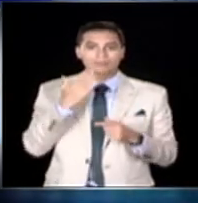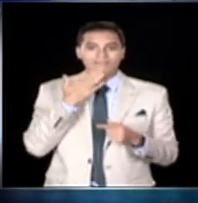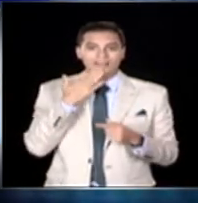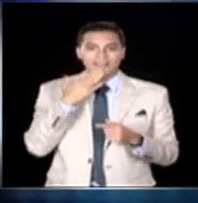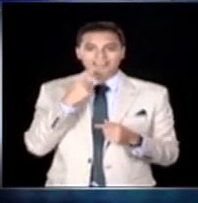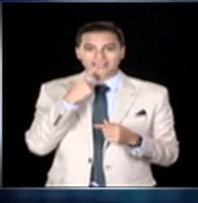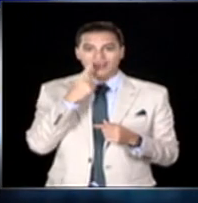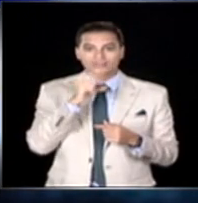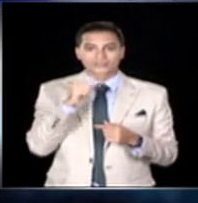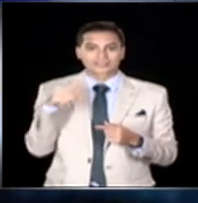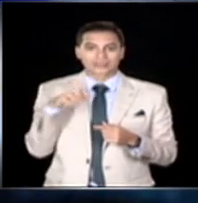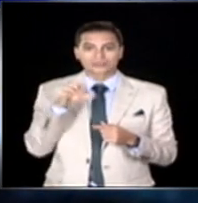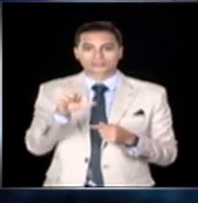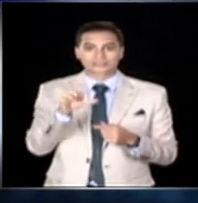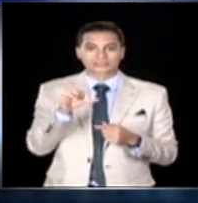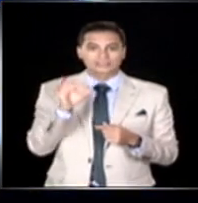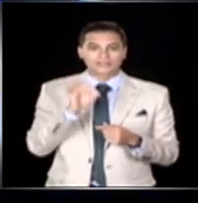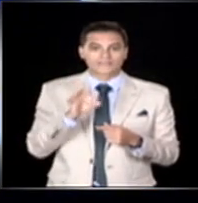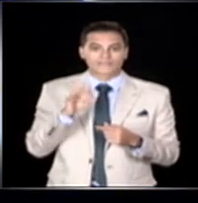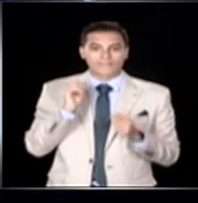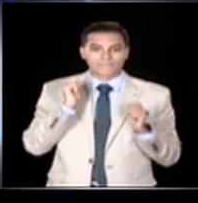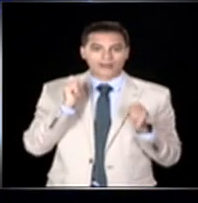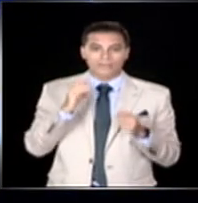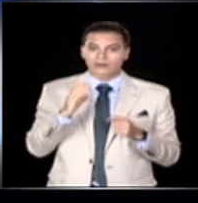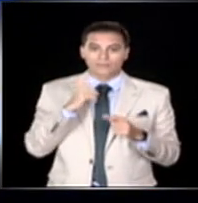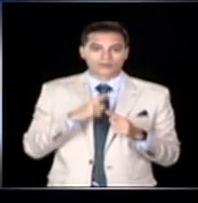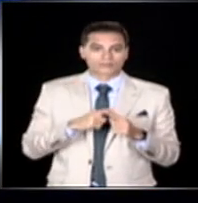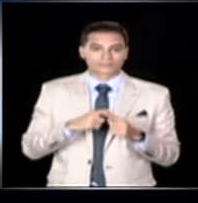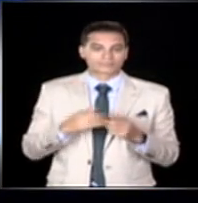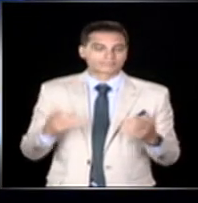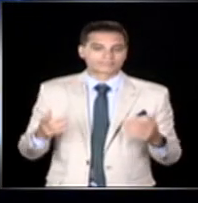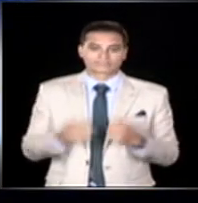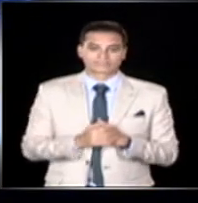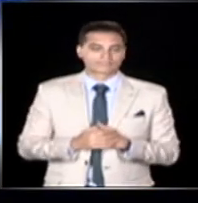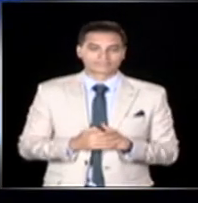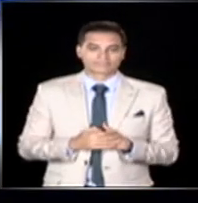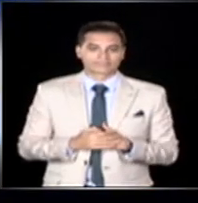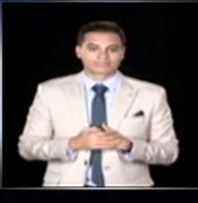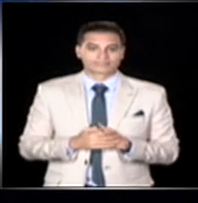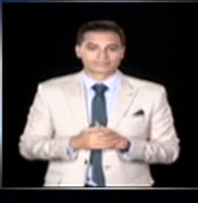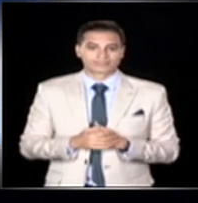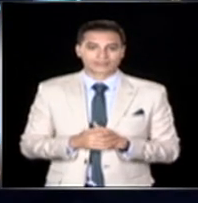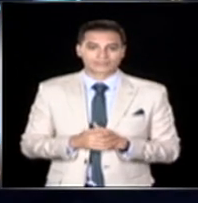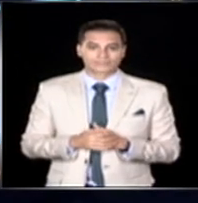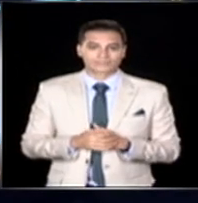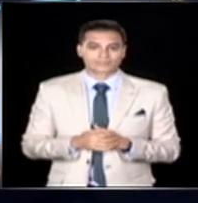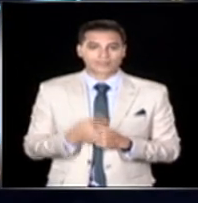عام 1969، فما هي؟ المغرب. غلط. تمام،